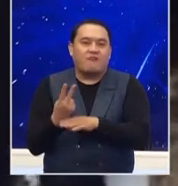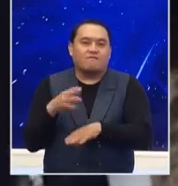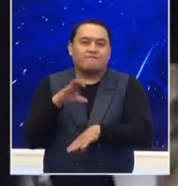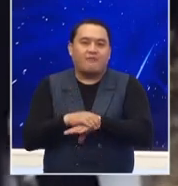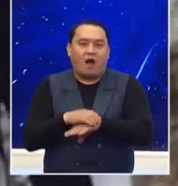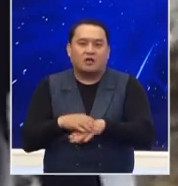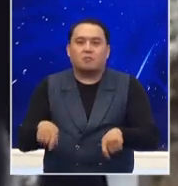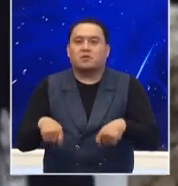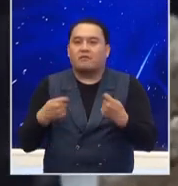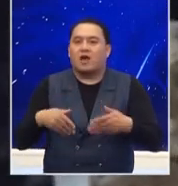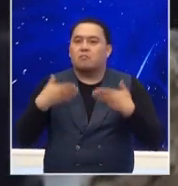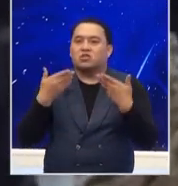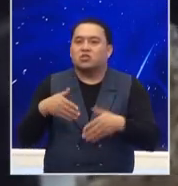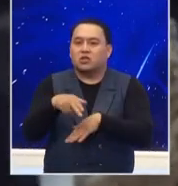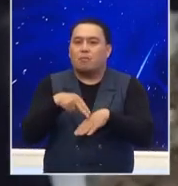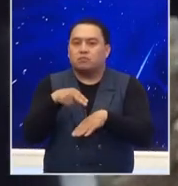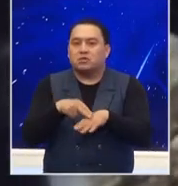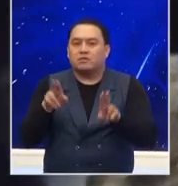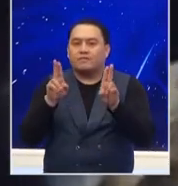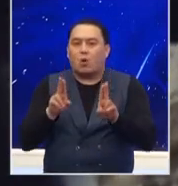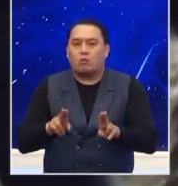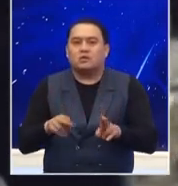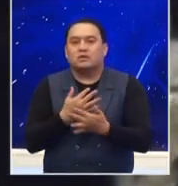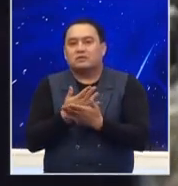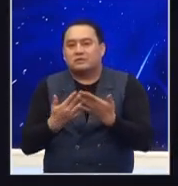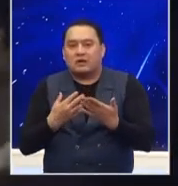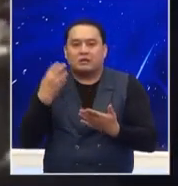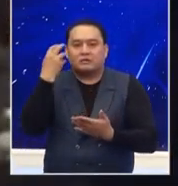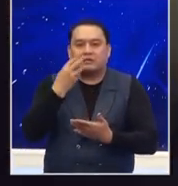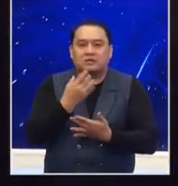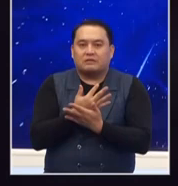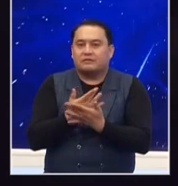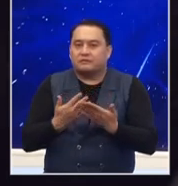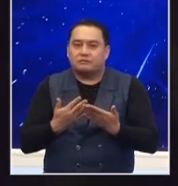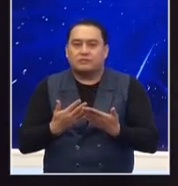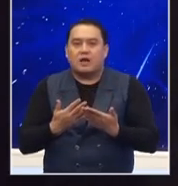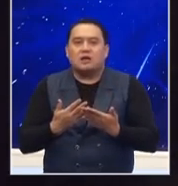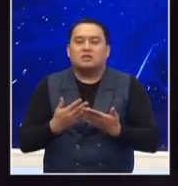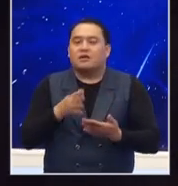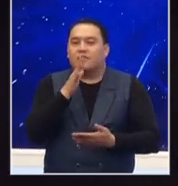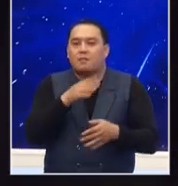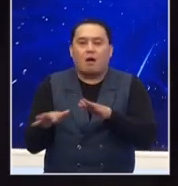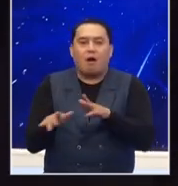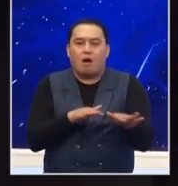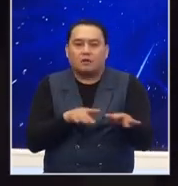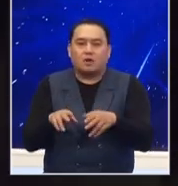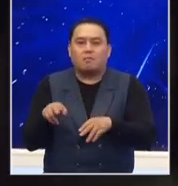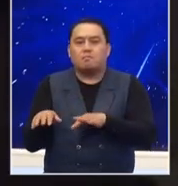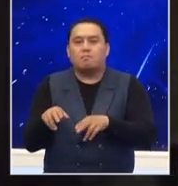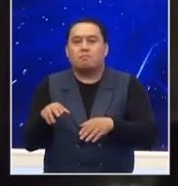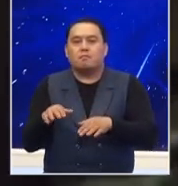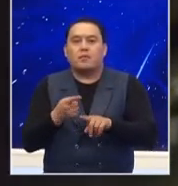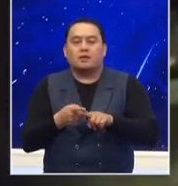нарушениям правил обращения с наркотическими средствами, психотропными и ядовитыми веществами. За время